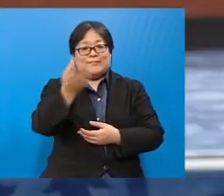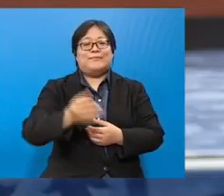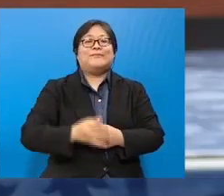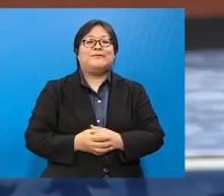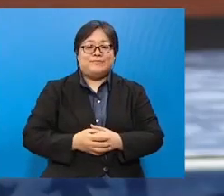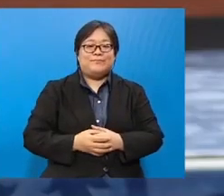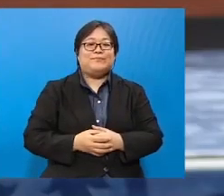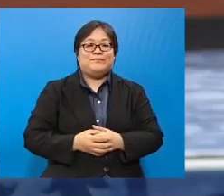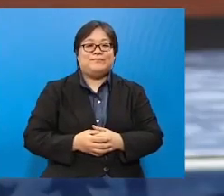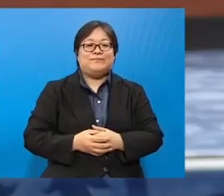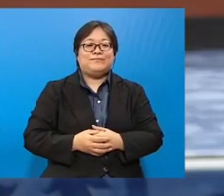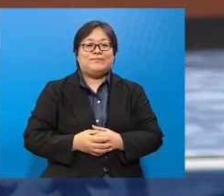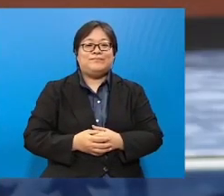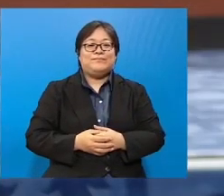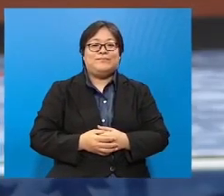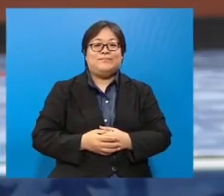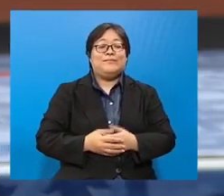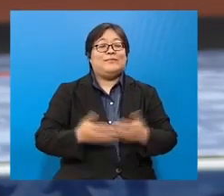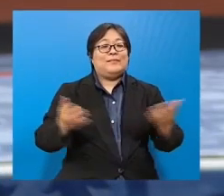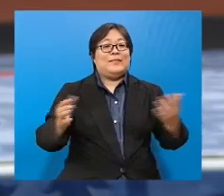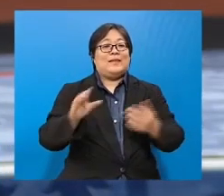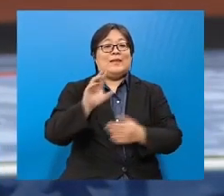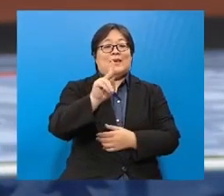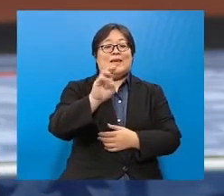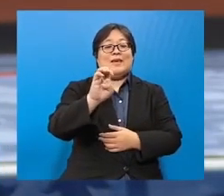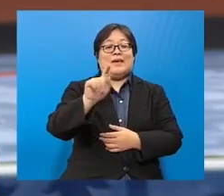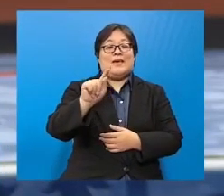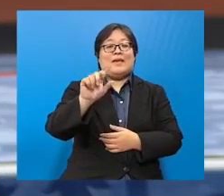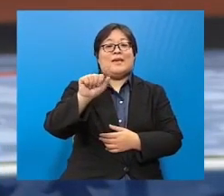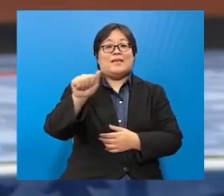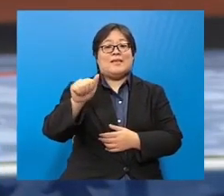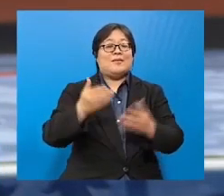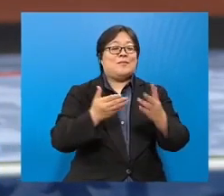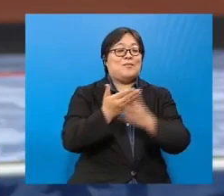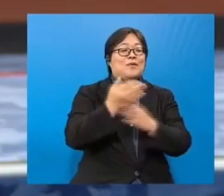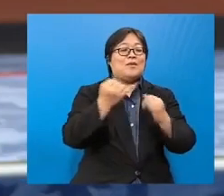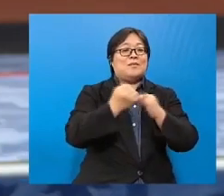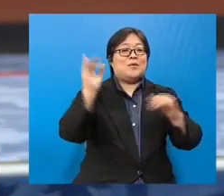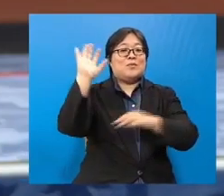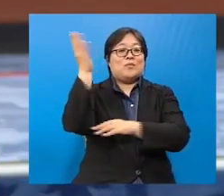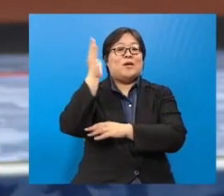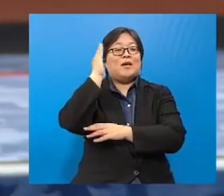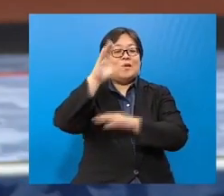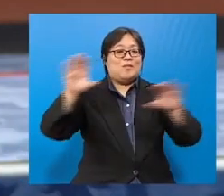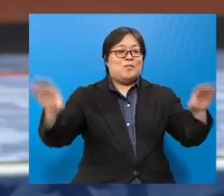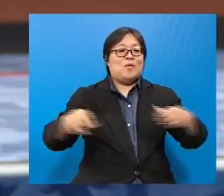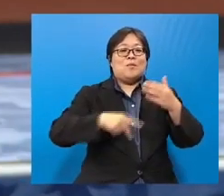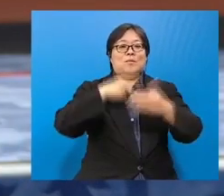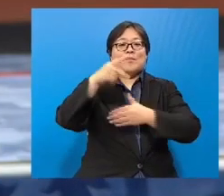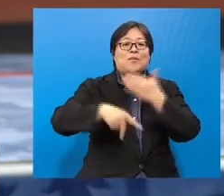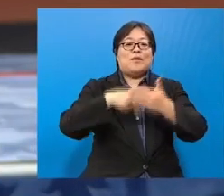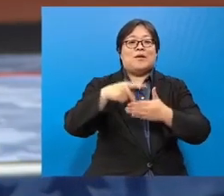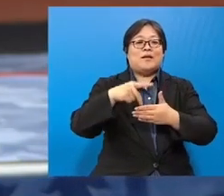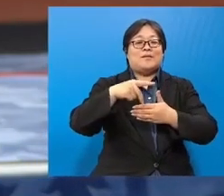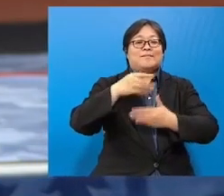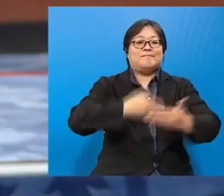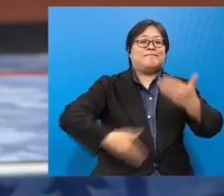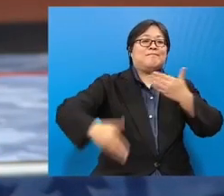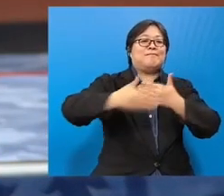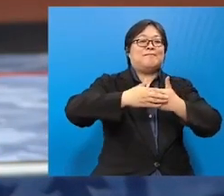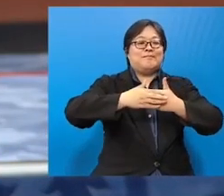bahwa eh kesok melalui jabatan perhutanan akan melaksanakan program restorasi